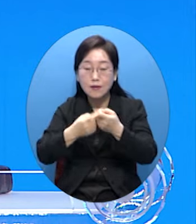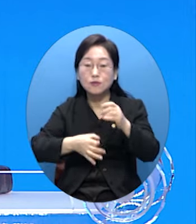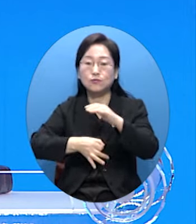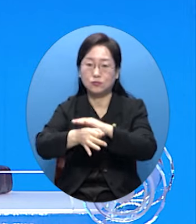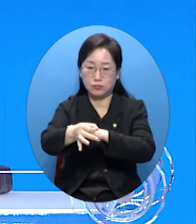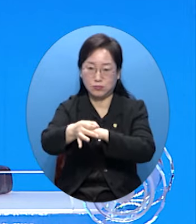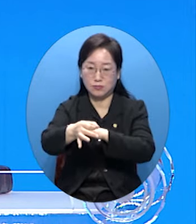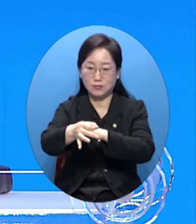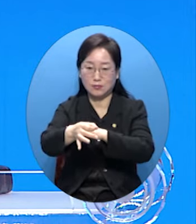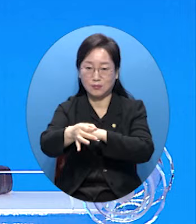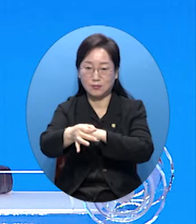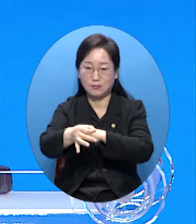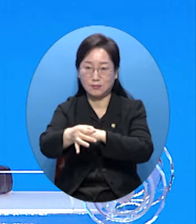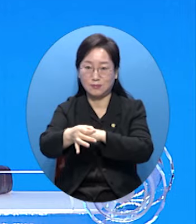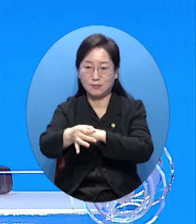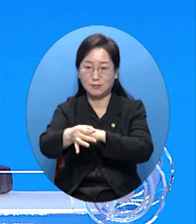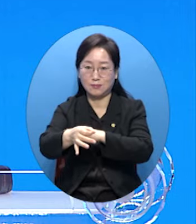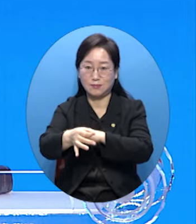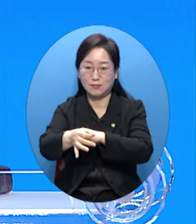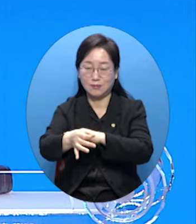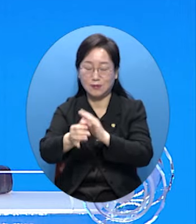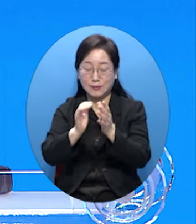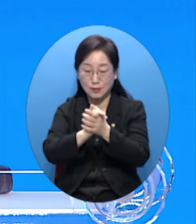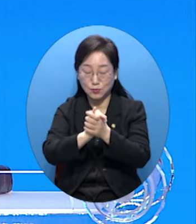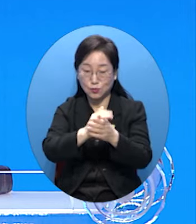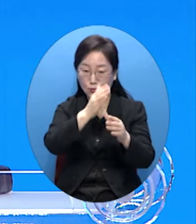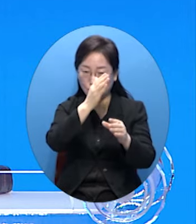본인들이 기도하는 가운데